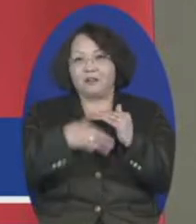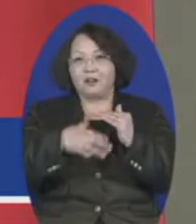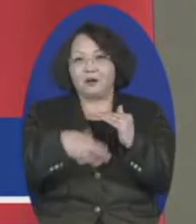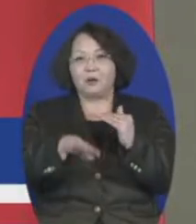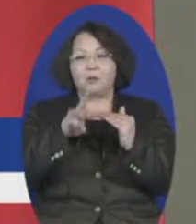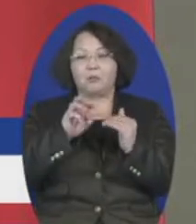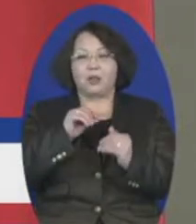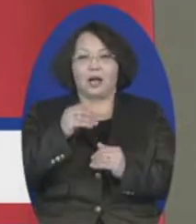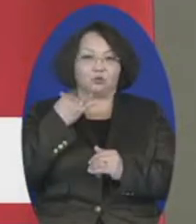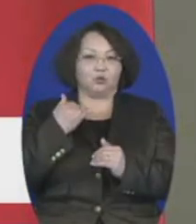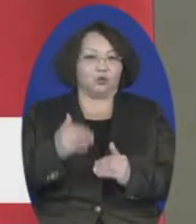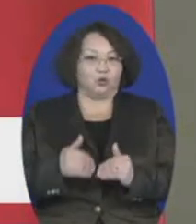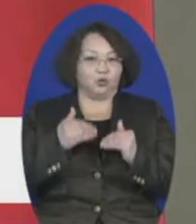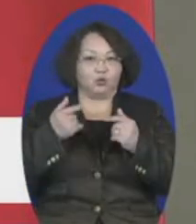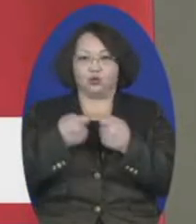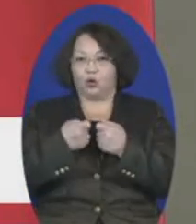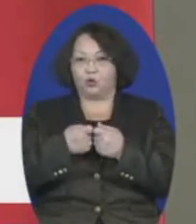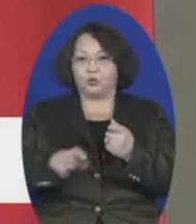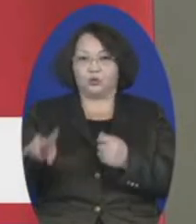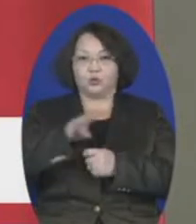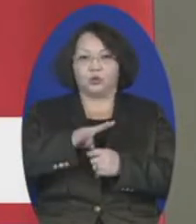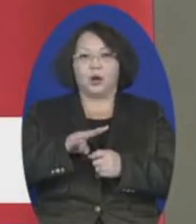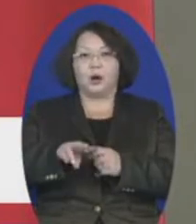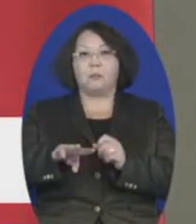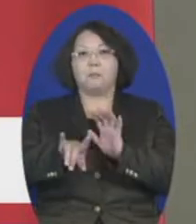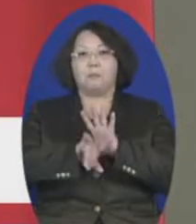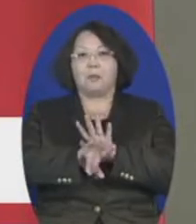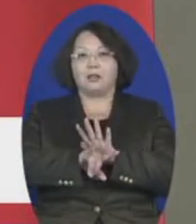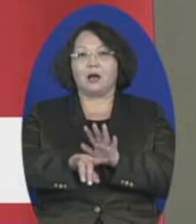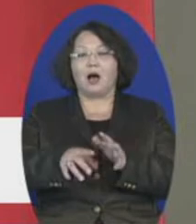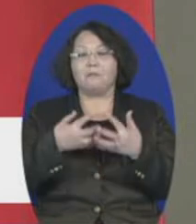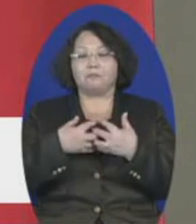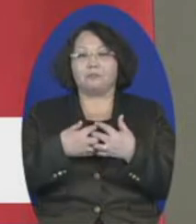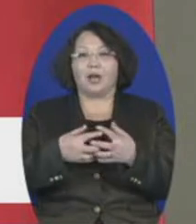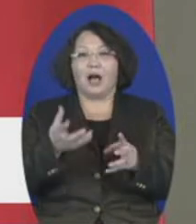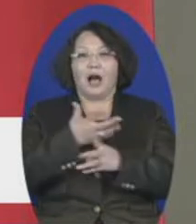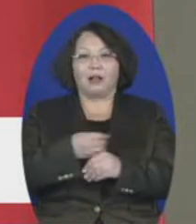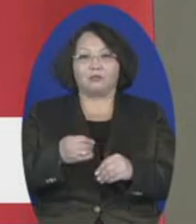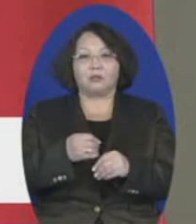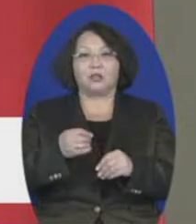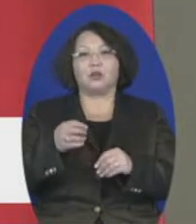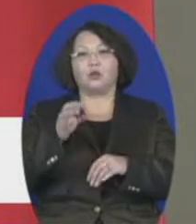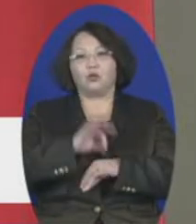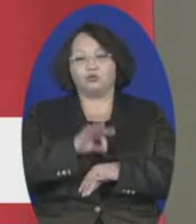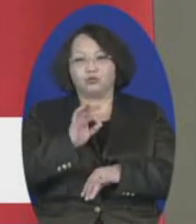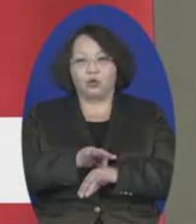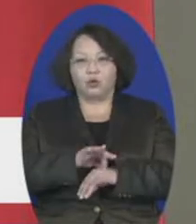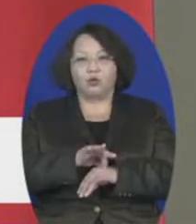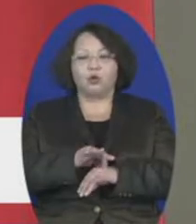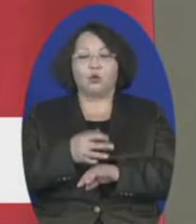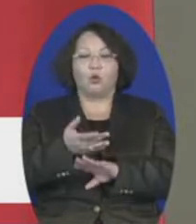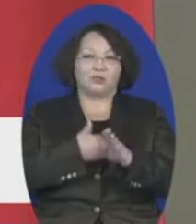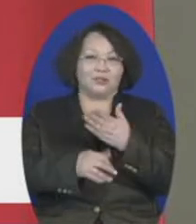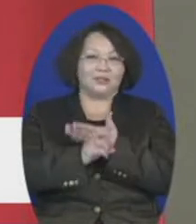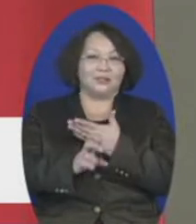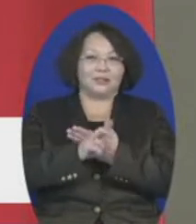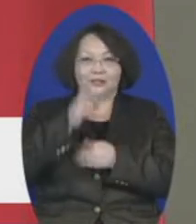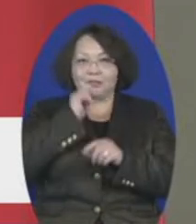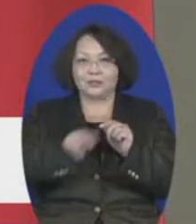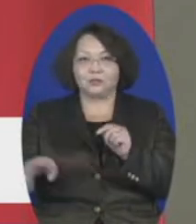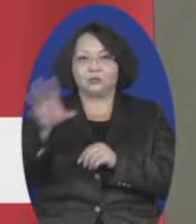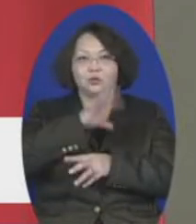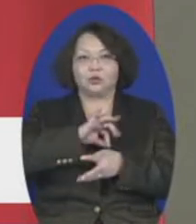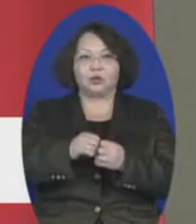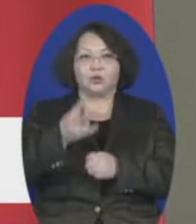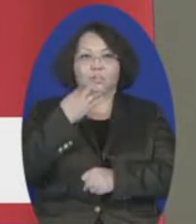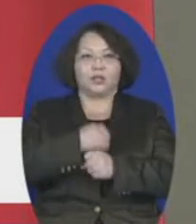бүс нутагт төвжүүлэх, мал амьтны халдварт болон гоц халдварт өвчнөөс урьдсан сэргийлэх, бүрэн хяналтанд авах зэрэг